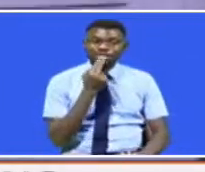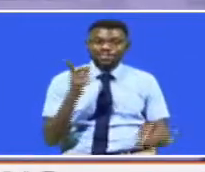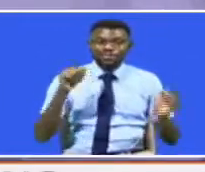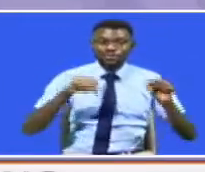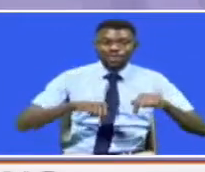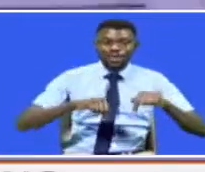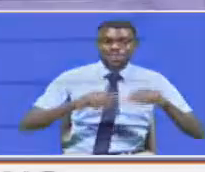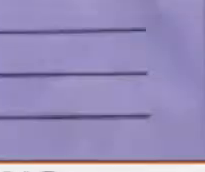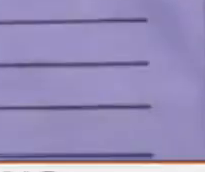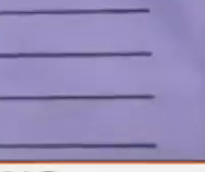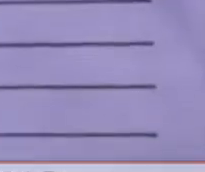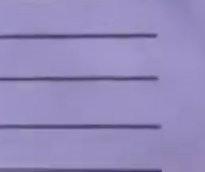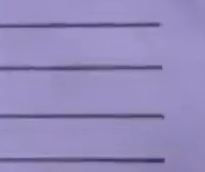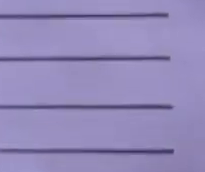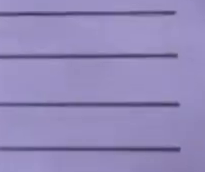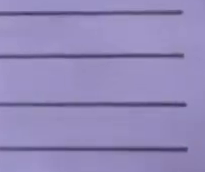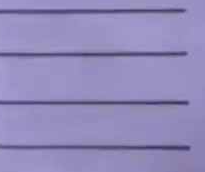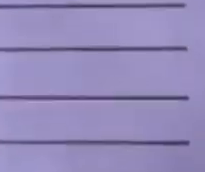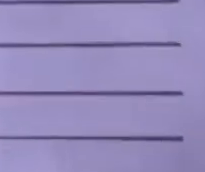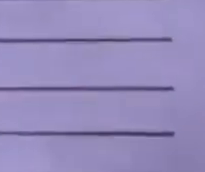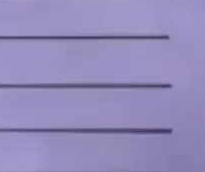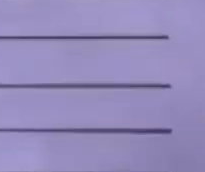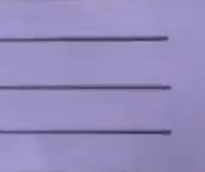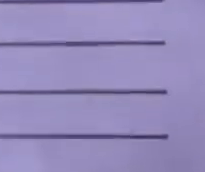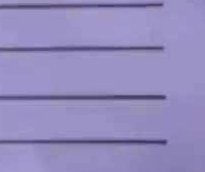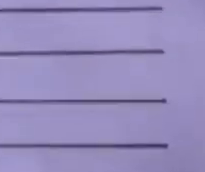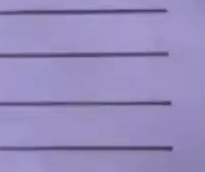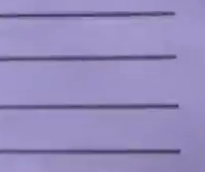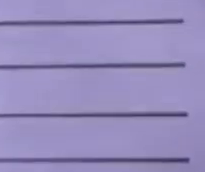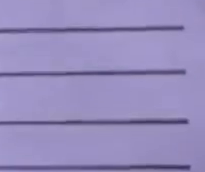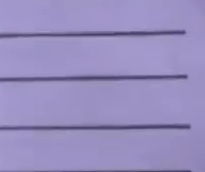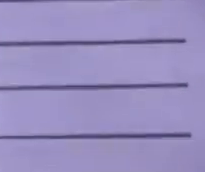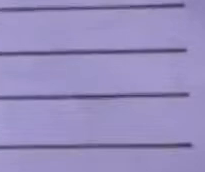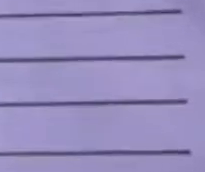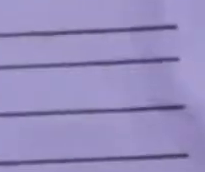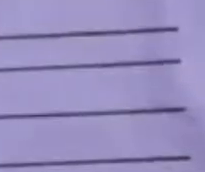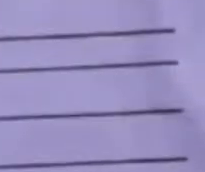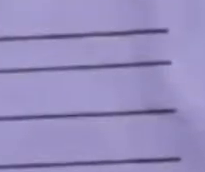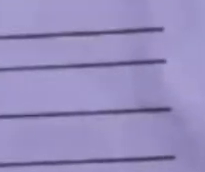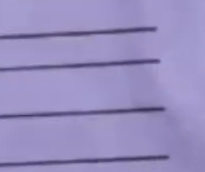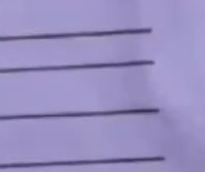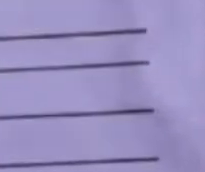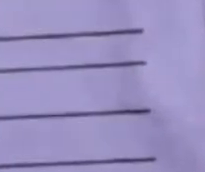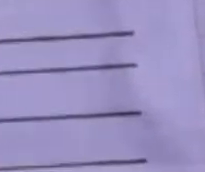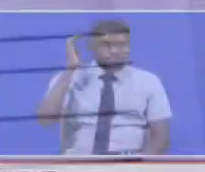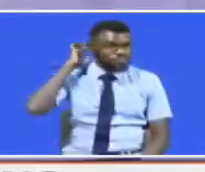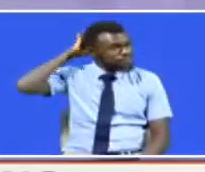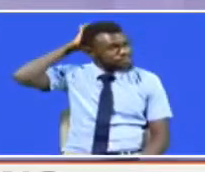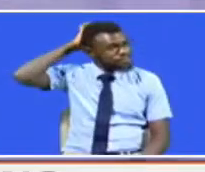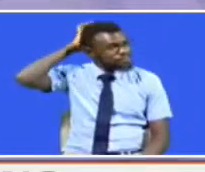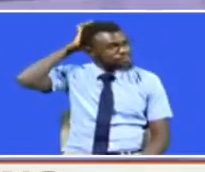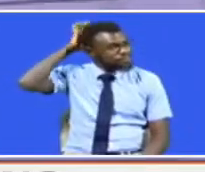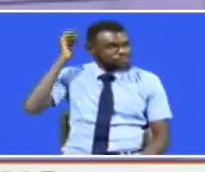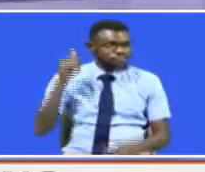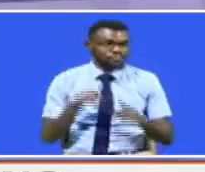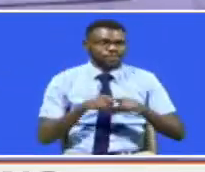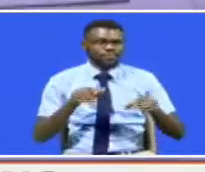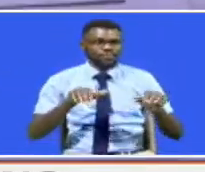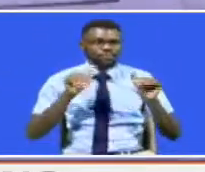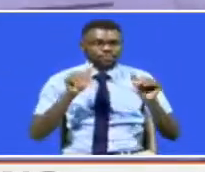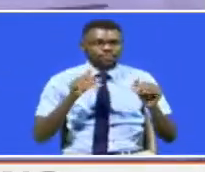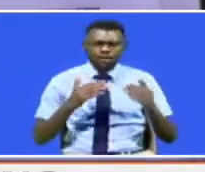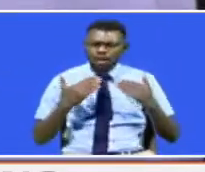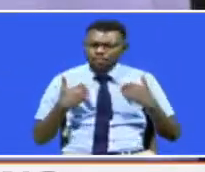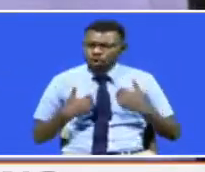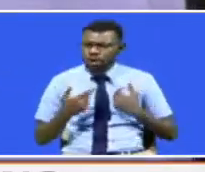pamoja na familia nyingine moja walikita kambi katika makafani ya hospitali ya rufaa ya Jaramogi Oginga Odinga jijini Kisumu kusubiri matokeo ya upasuaji